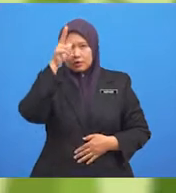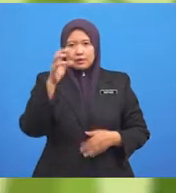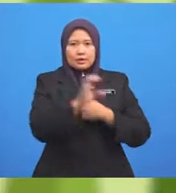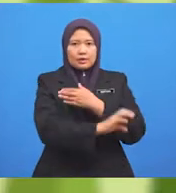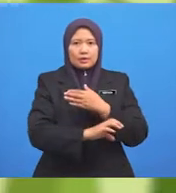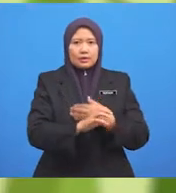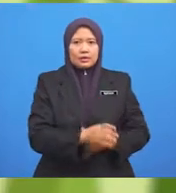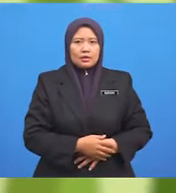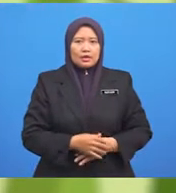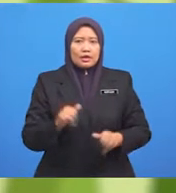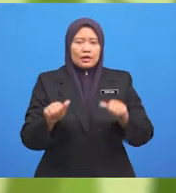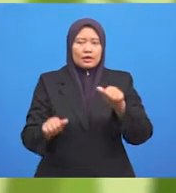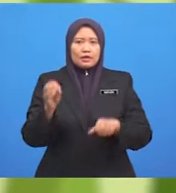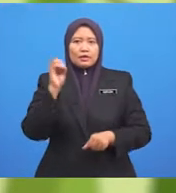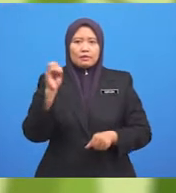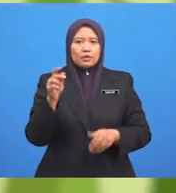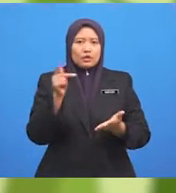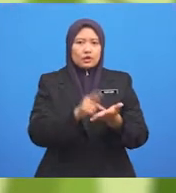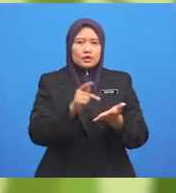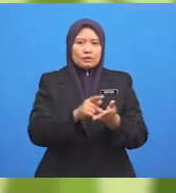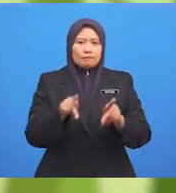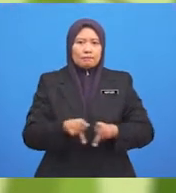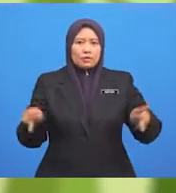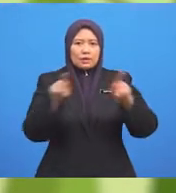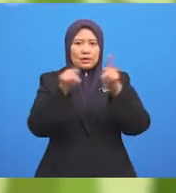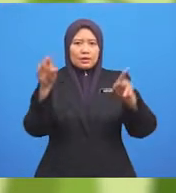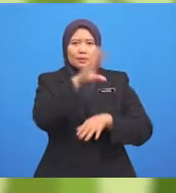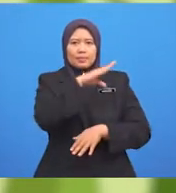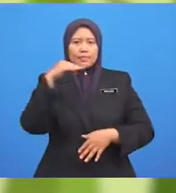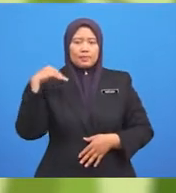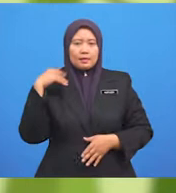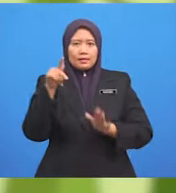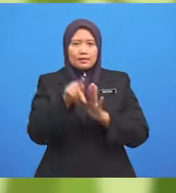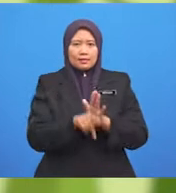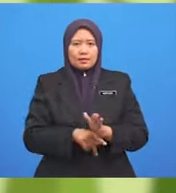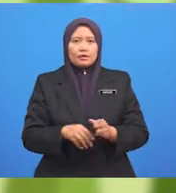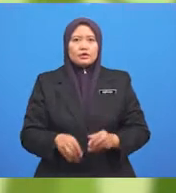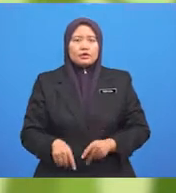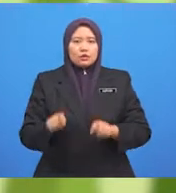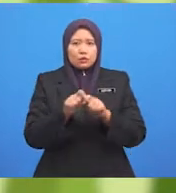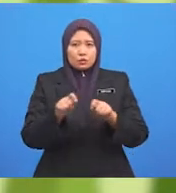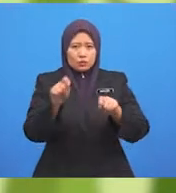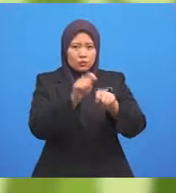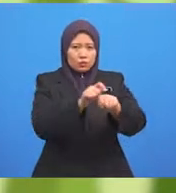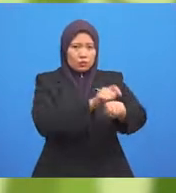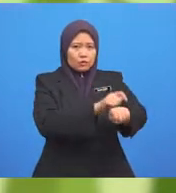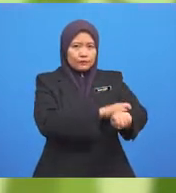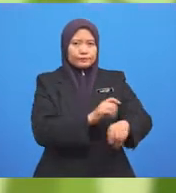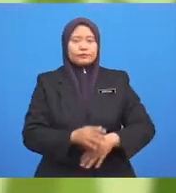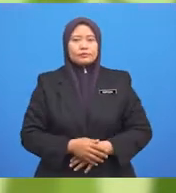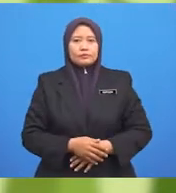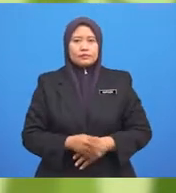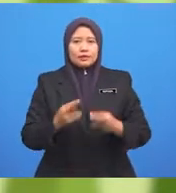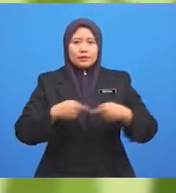keturunan. Nilai yang ketiga ialah nilai tolong-menolong. Contohnya,